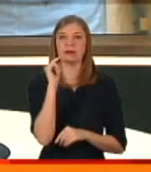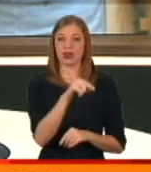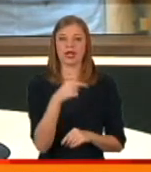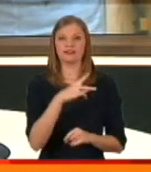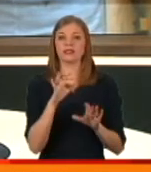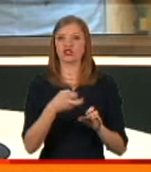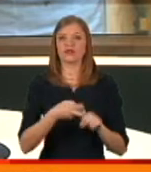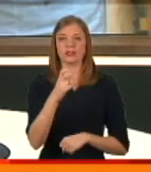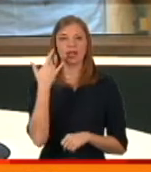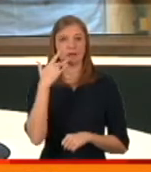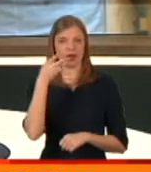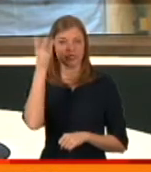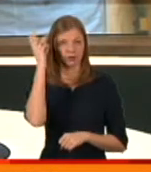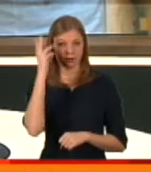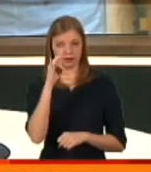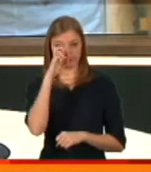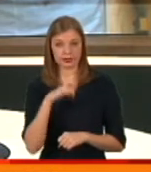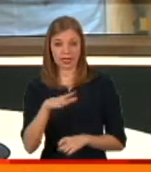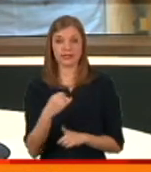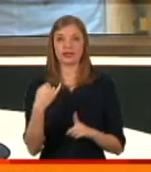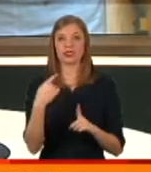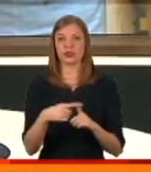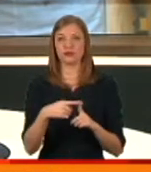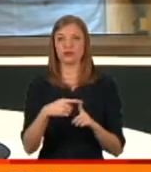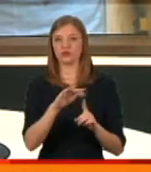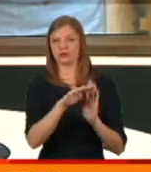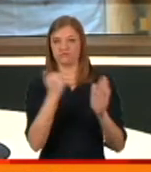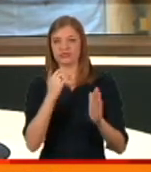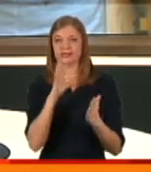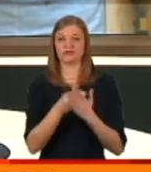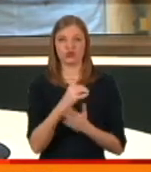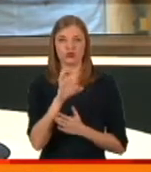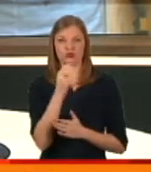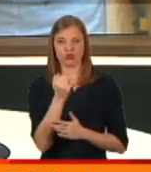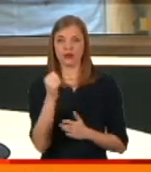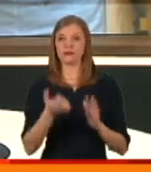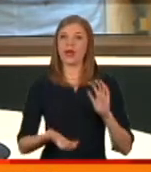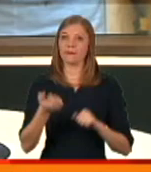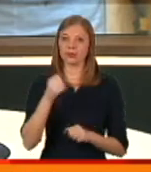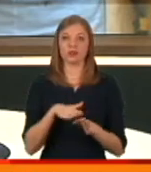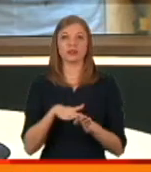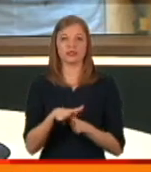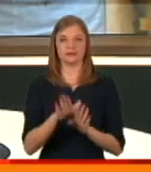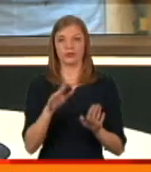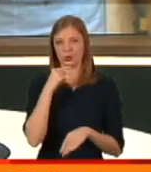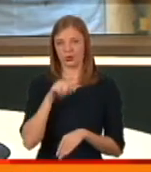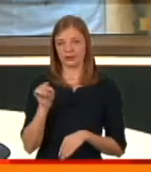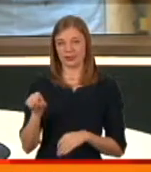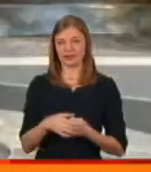не лише вигнав американських дипломатів із країни, а й відкликав тепер своїх зі США. А от підтримує його цілковито